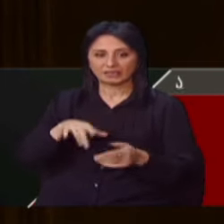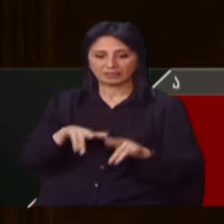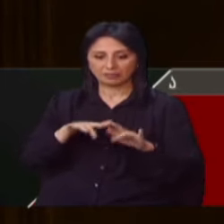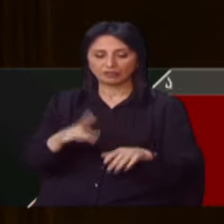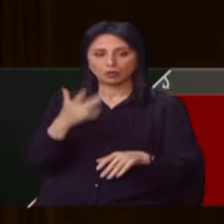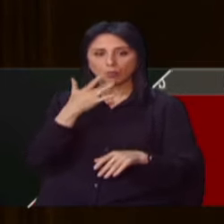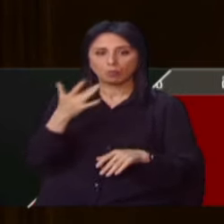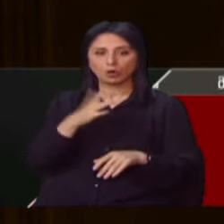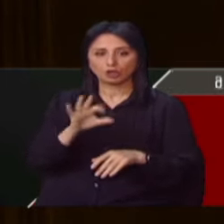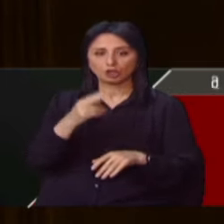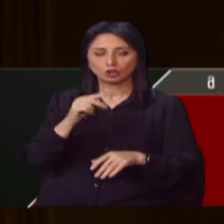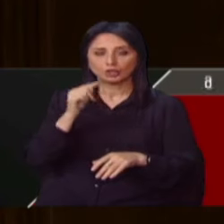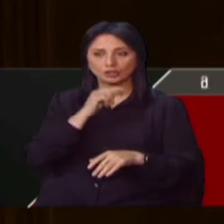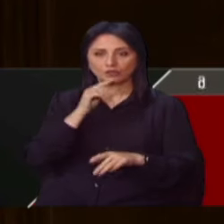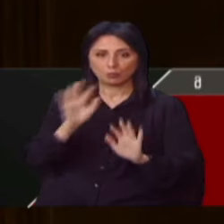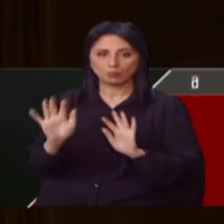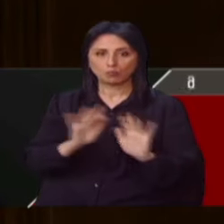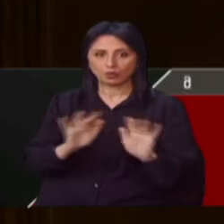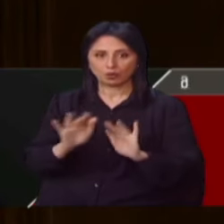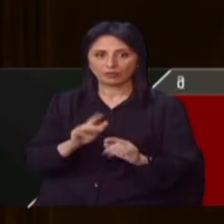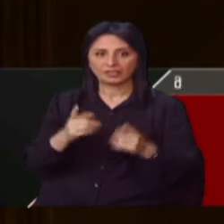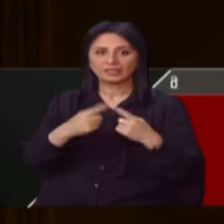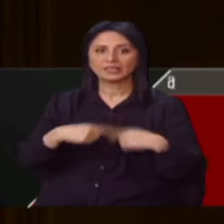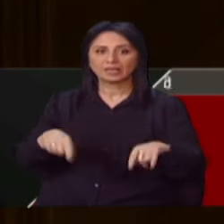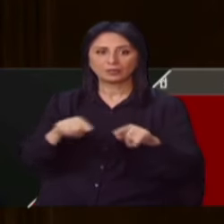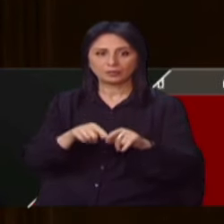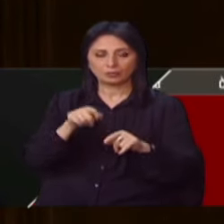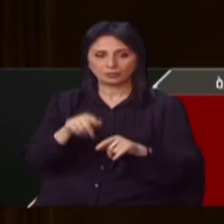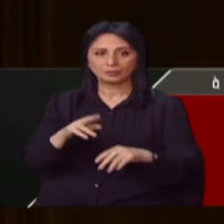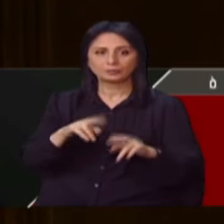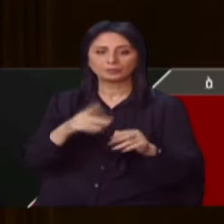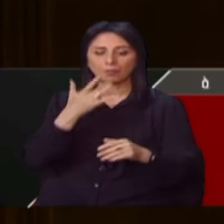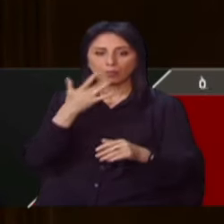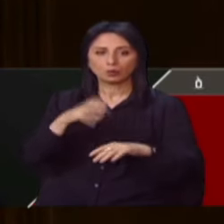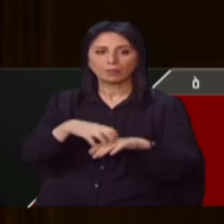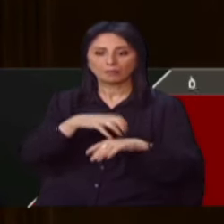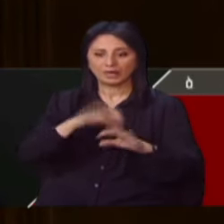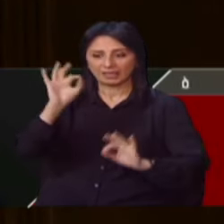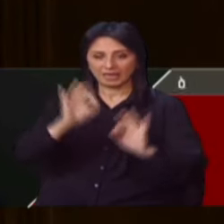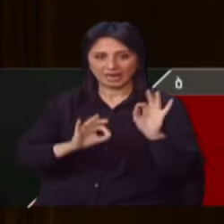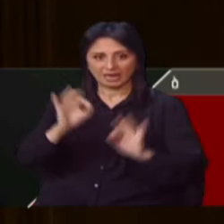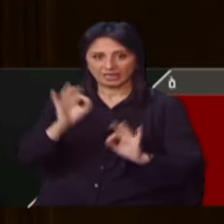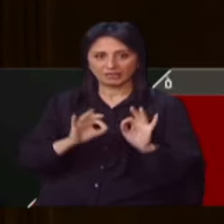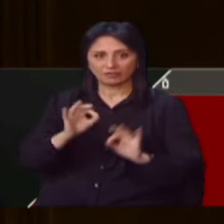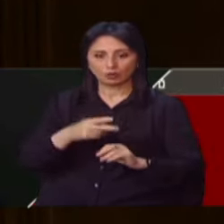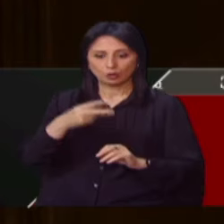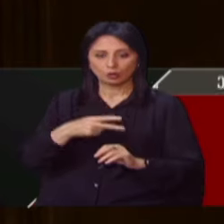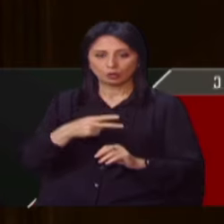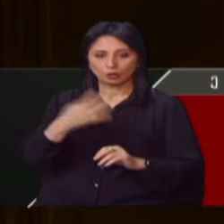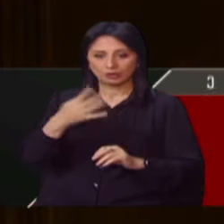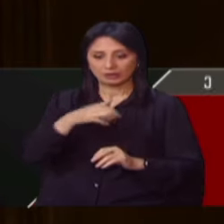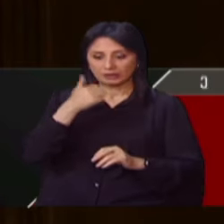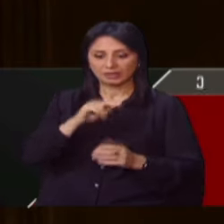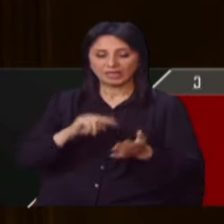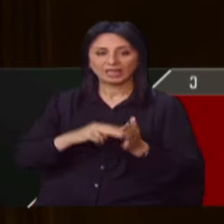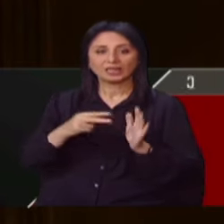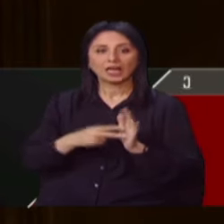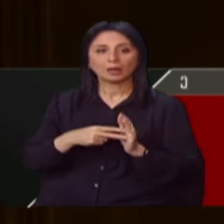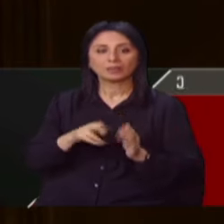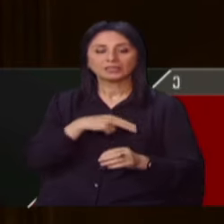მიმდინარე პოლიტიკური და სოციალურ-ეკონომიკური პროცესები, საზოგადოებრივი განწყობები, პოლიტიკური პარტიების რეიტინგები და 2024 წელს